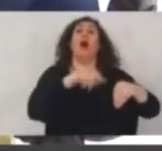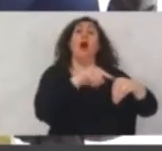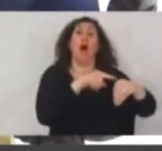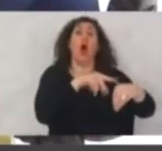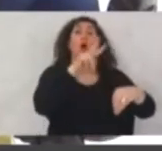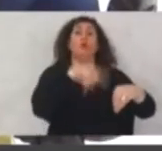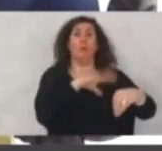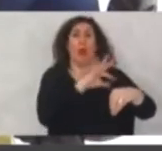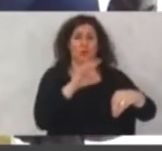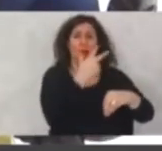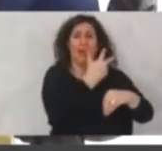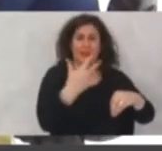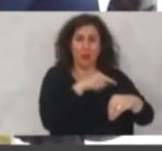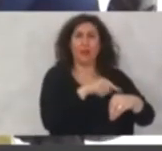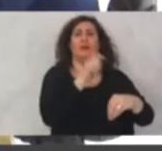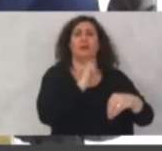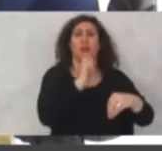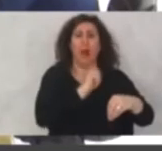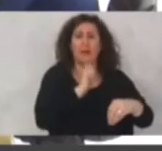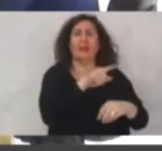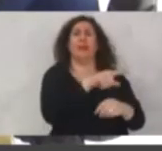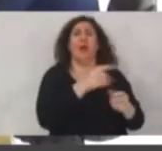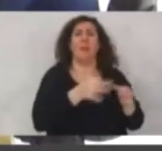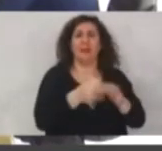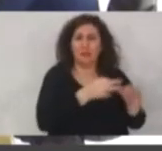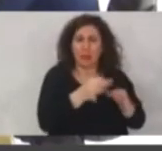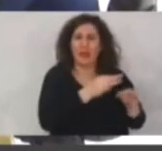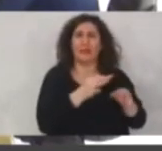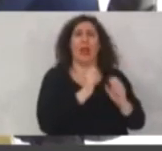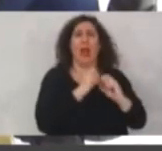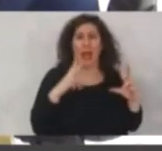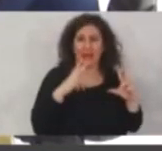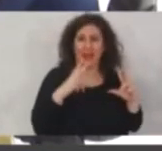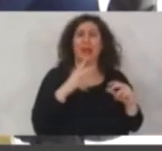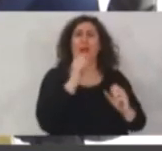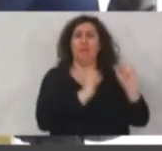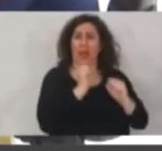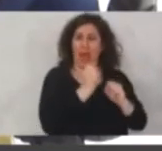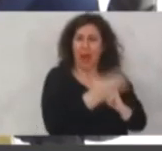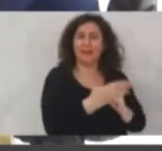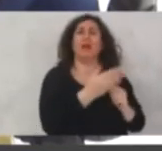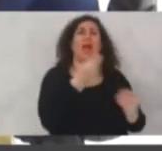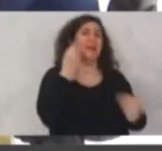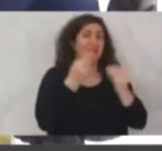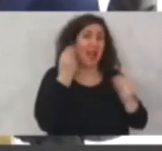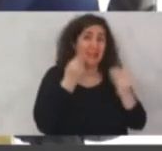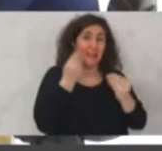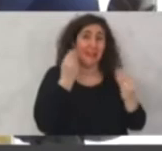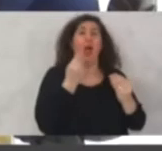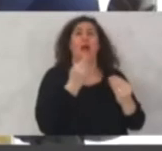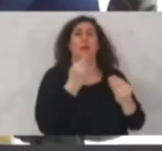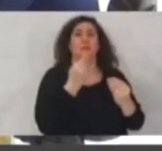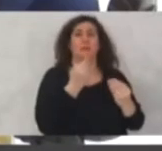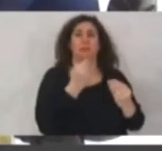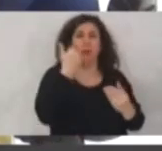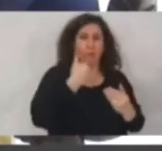2.500 per ristoranti, gelaterie, pasticcerie, catering, bar, estetica, estetisti,